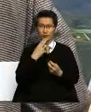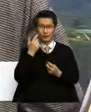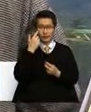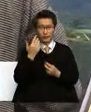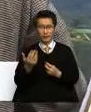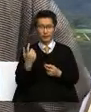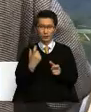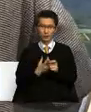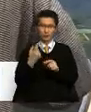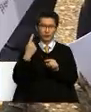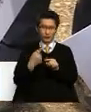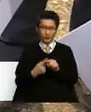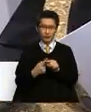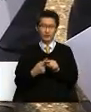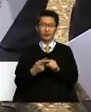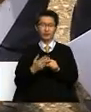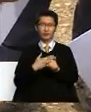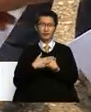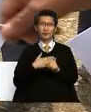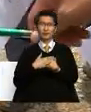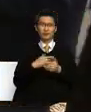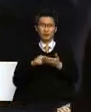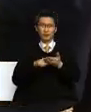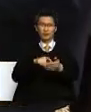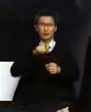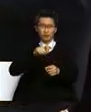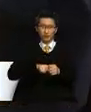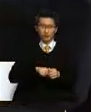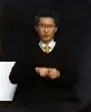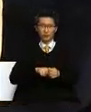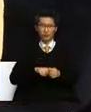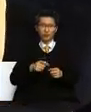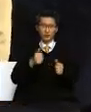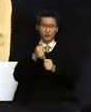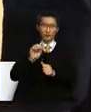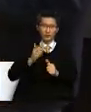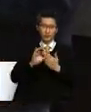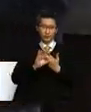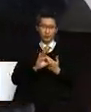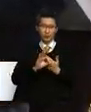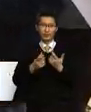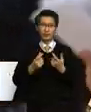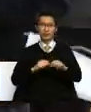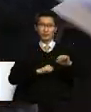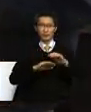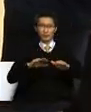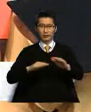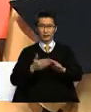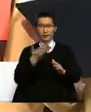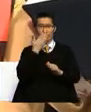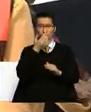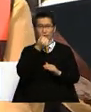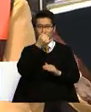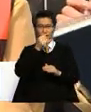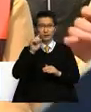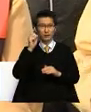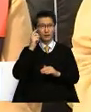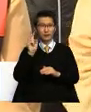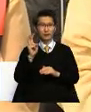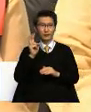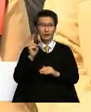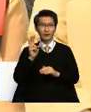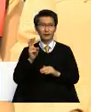없는지 생각하다가 저는 적극적으로 의원이 되면 그런 것을 해결할 수 있을까